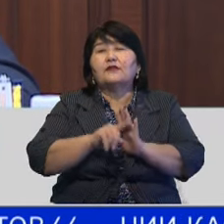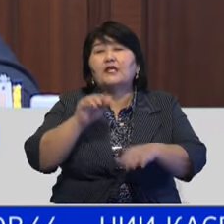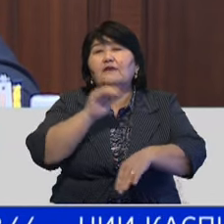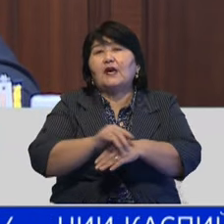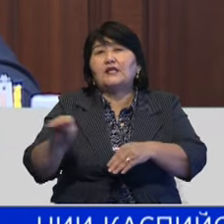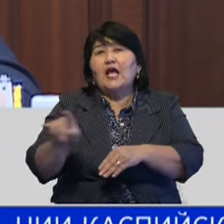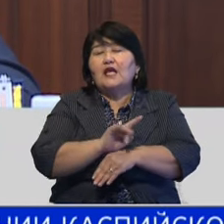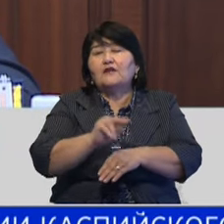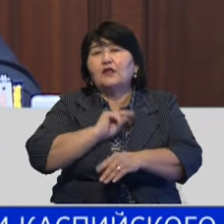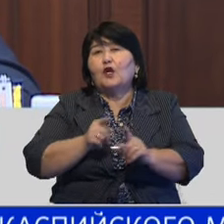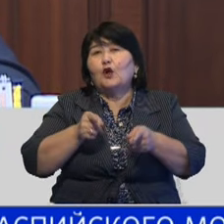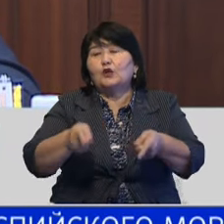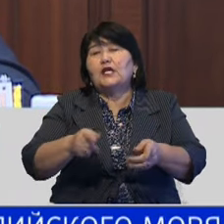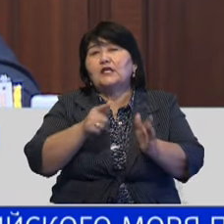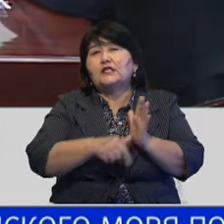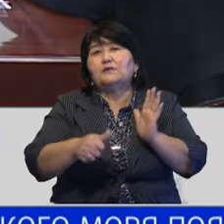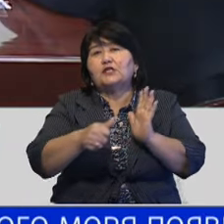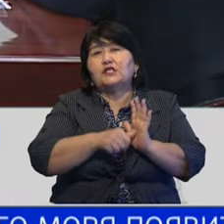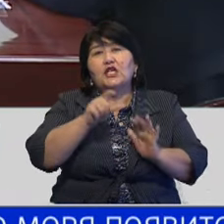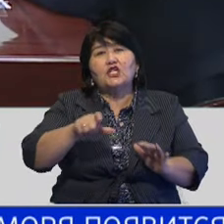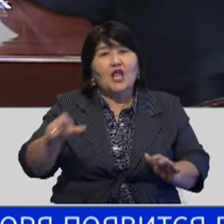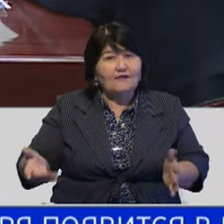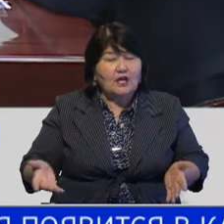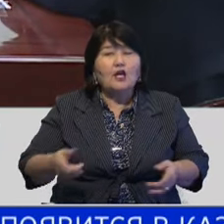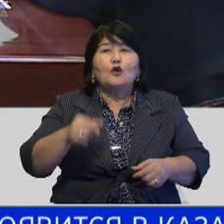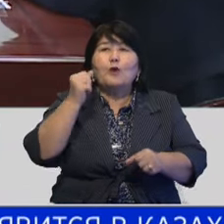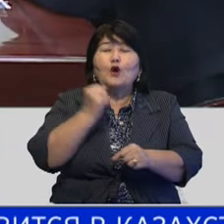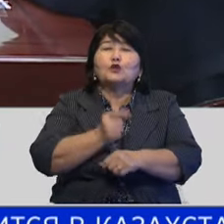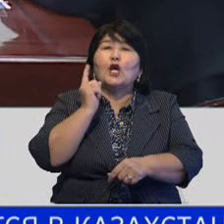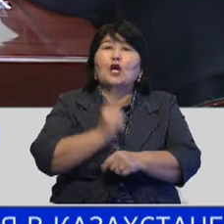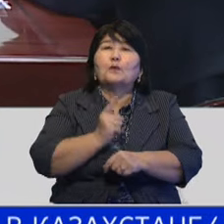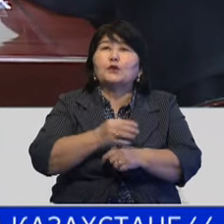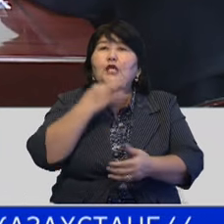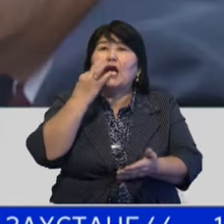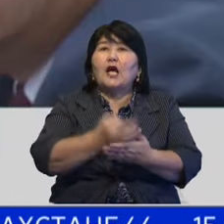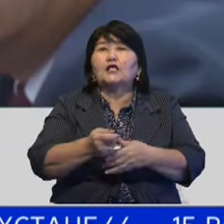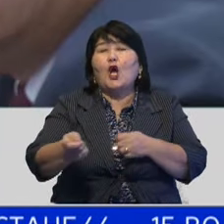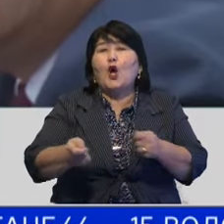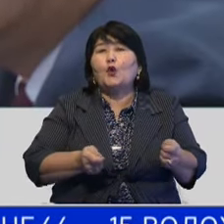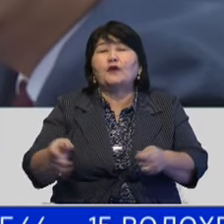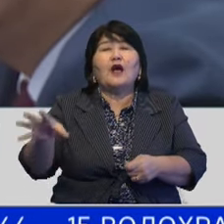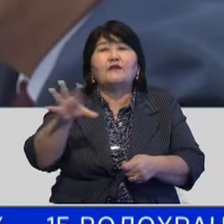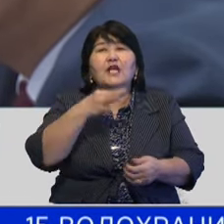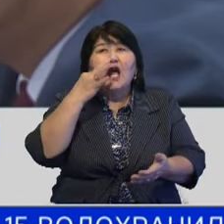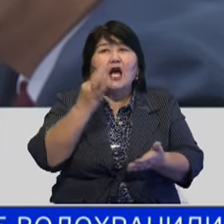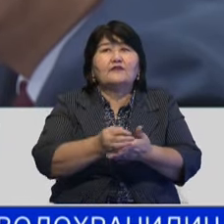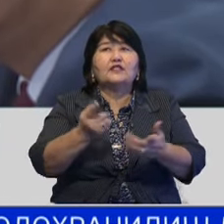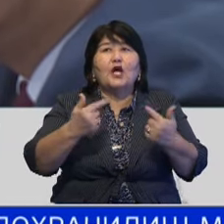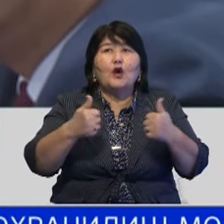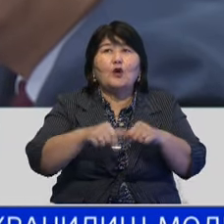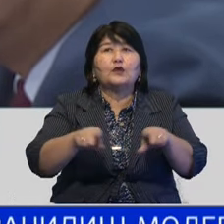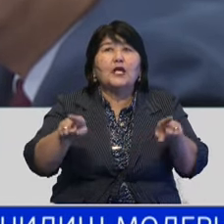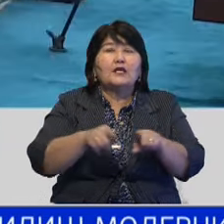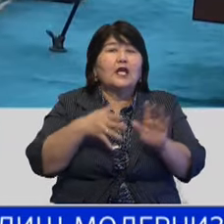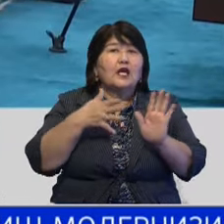эффективного трудоустройства 76 человек в этой связи строго предупреждены об ответственности руководители всех ответственных органов не